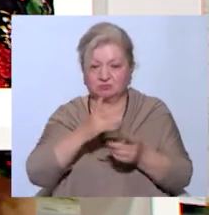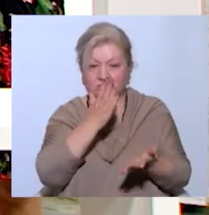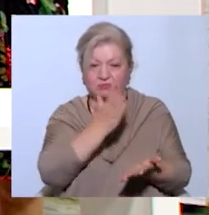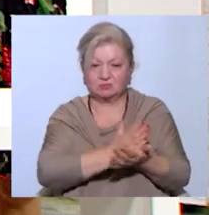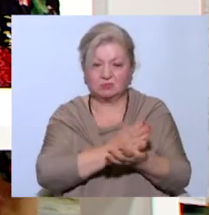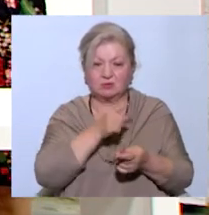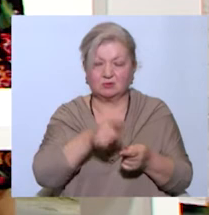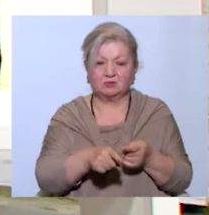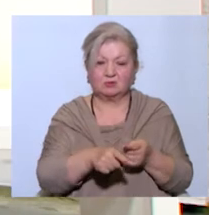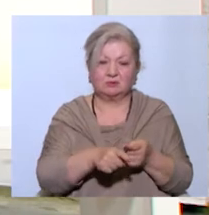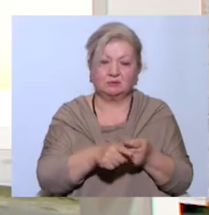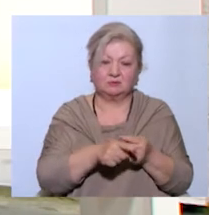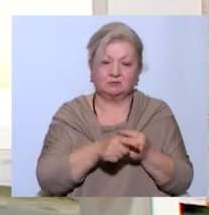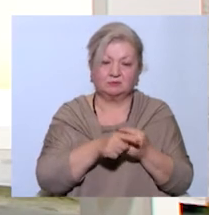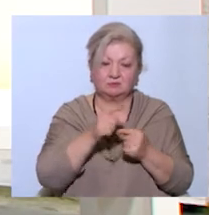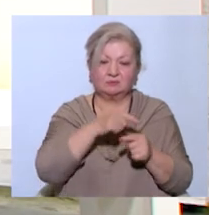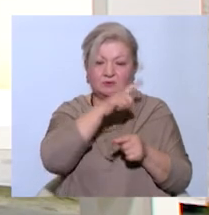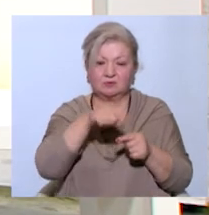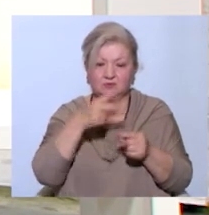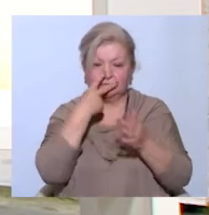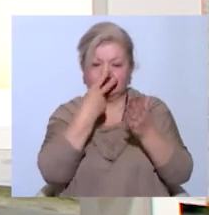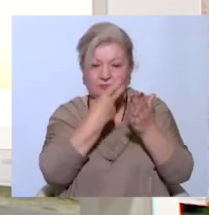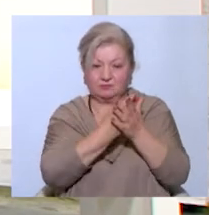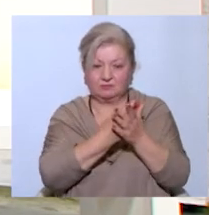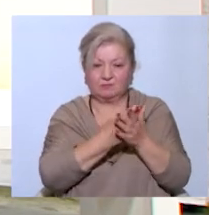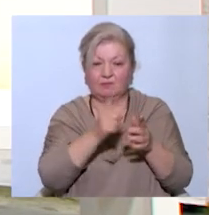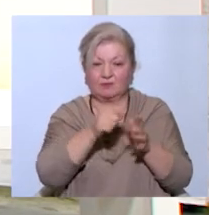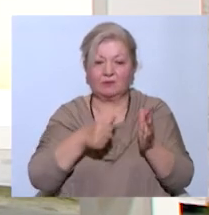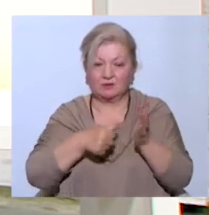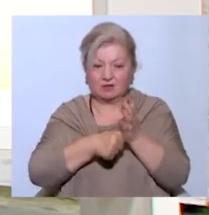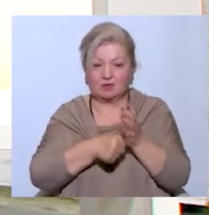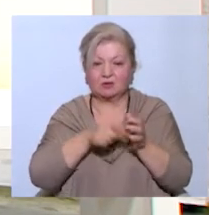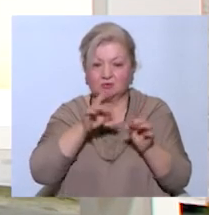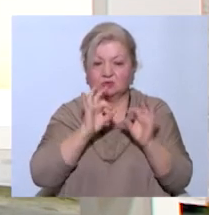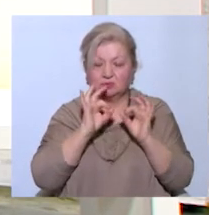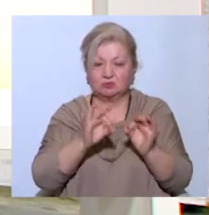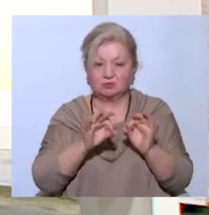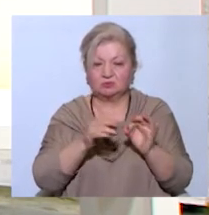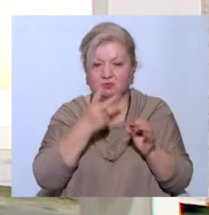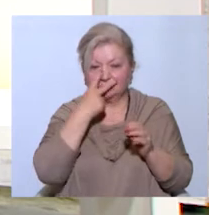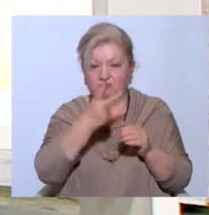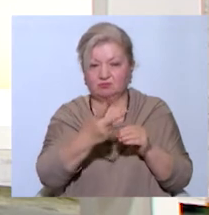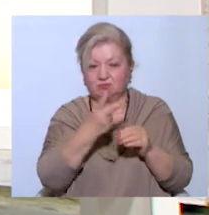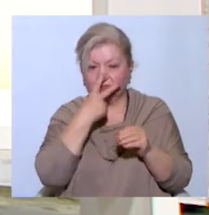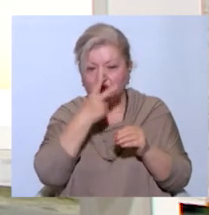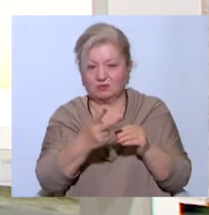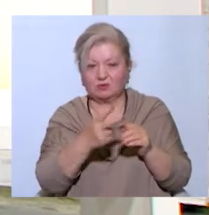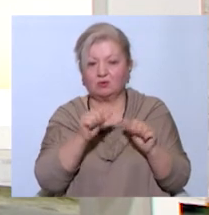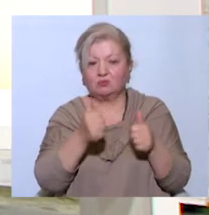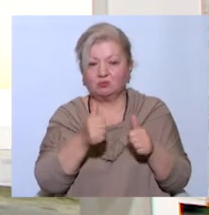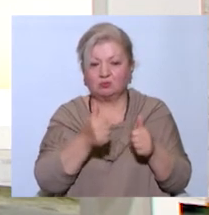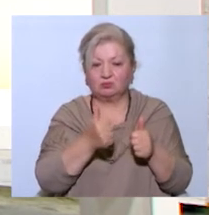დასრულების შემდეგ. მიახლოთ თქვენ ერთ დიაგრამას შეგახედებთ, რომლის დახმარებით თქვენ სწორედ გავაანალიზებთ თუ